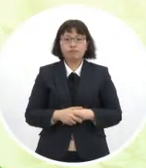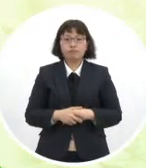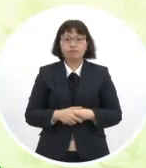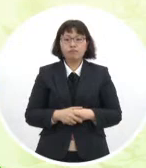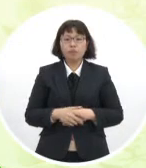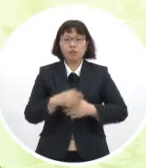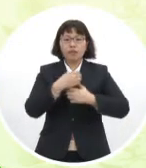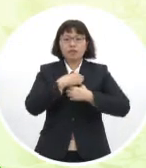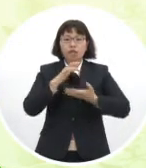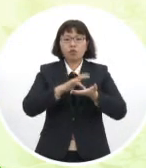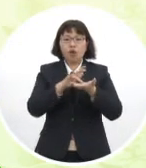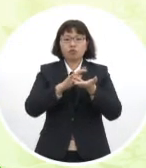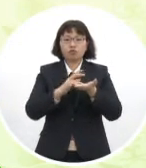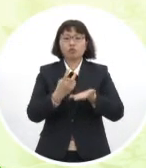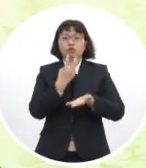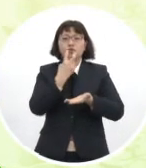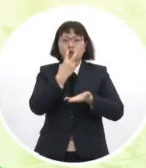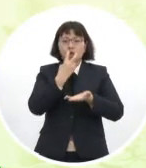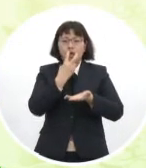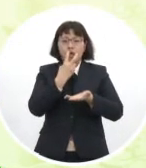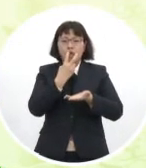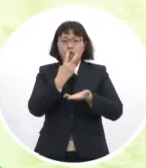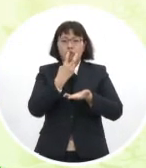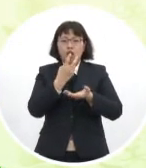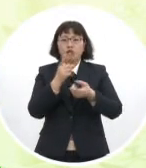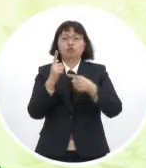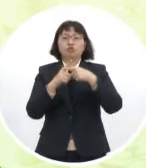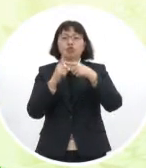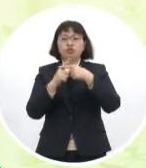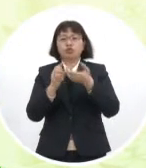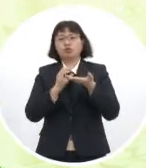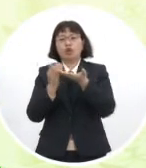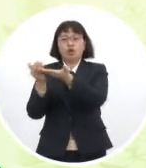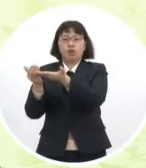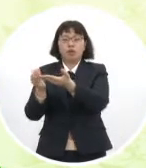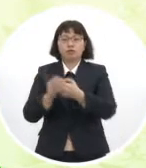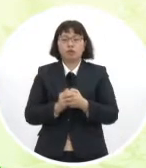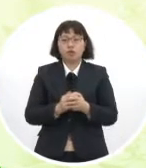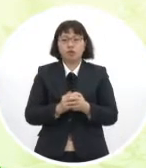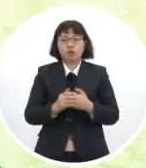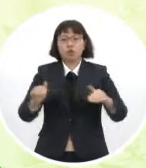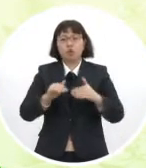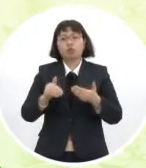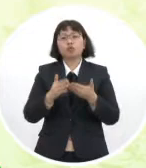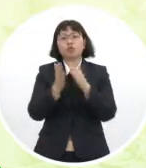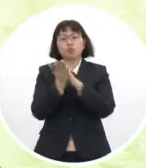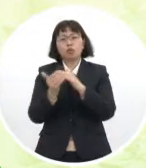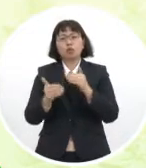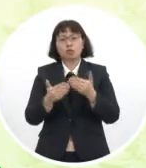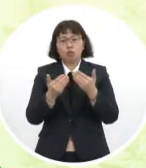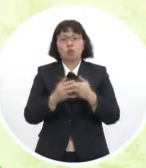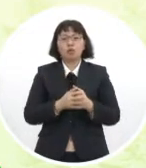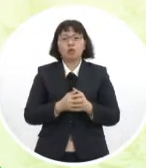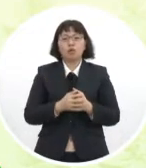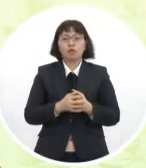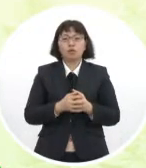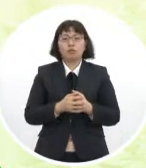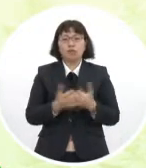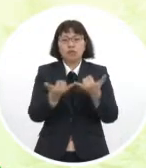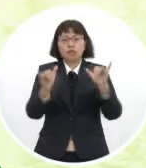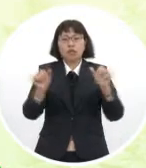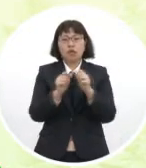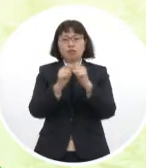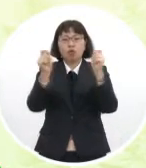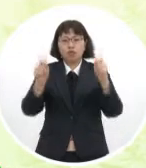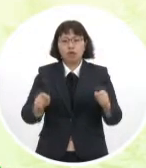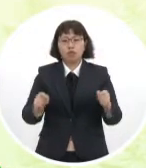危険ドラッグを吸って救急搬送されたり、交通死亡事故を起こしたり、大きな社会問題にな